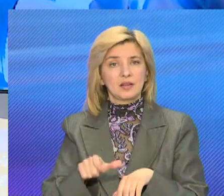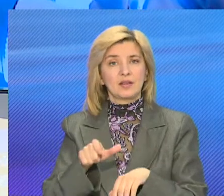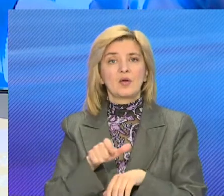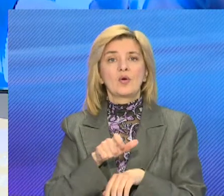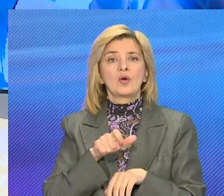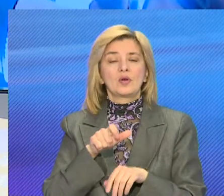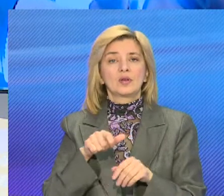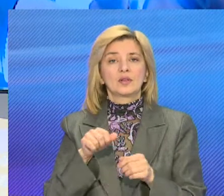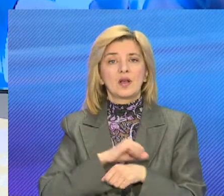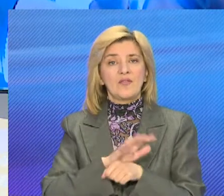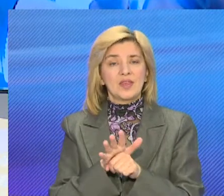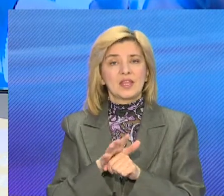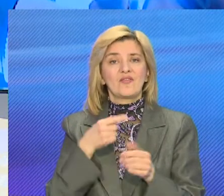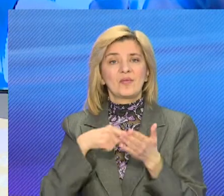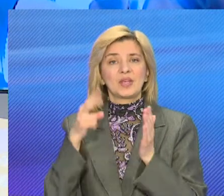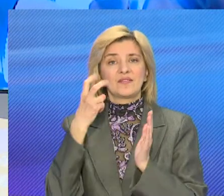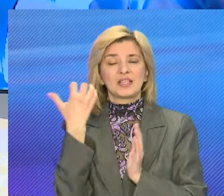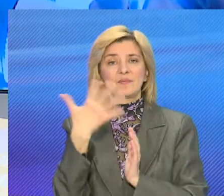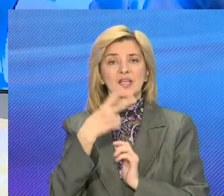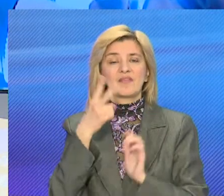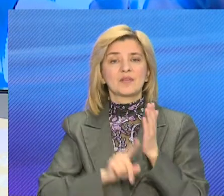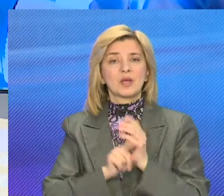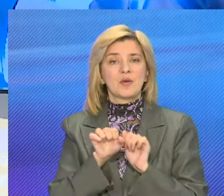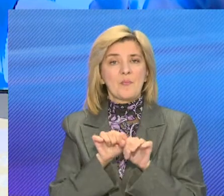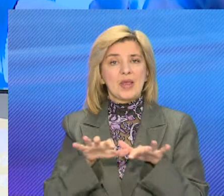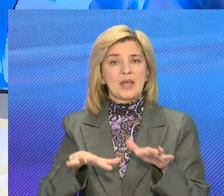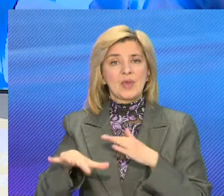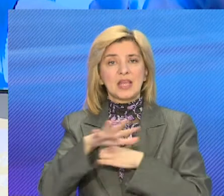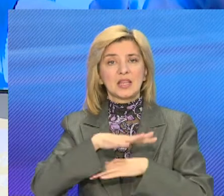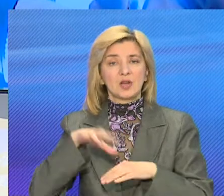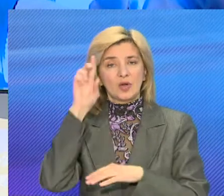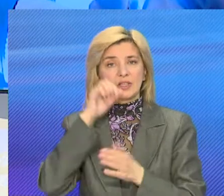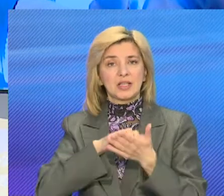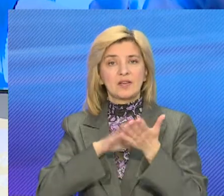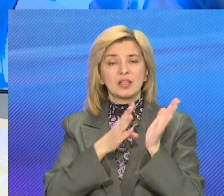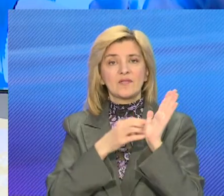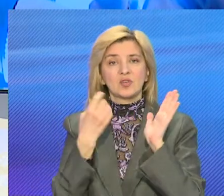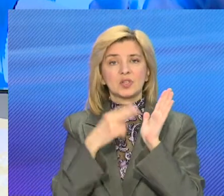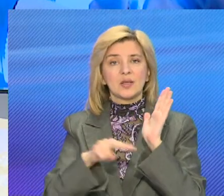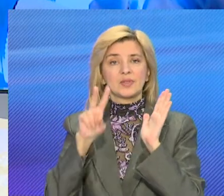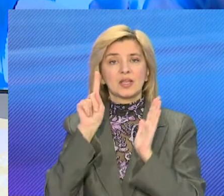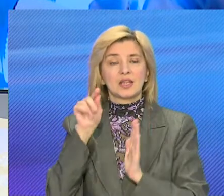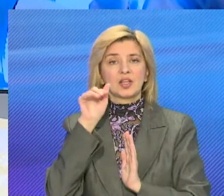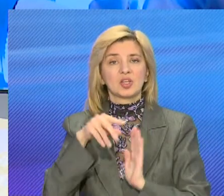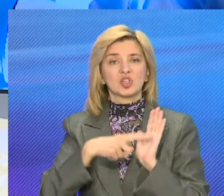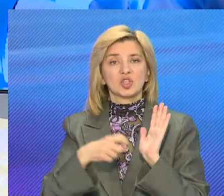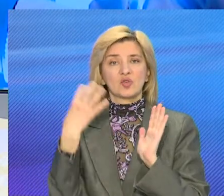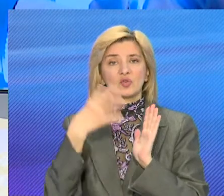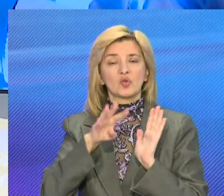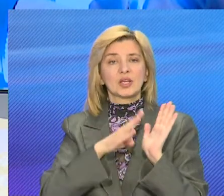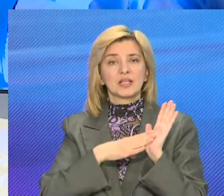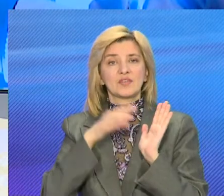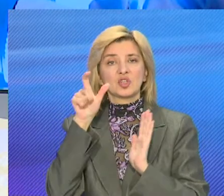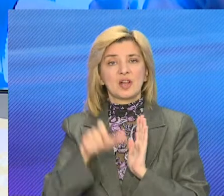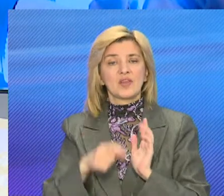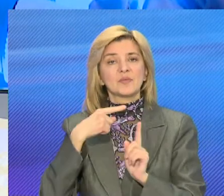выписаны 252. С початку пандемии на территории краины зарегистрировано 971 649 человек